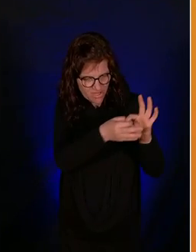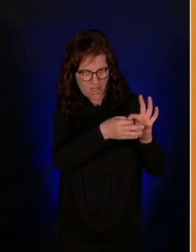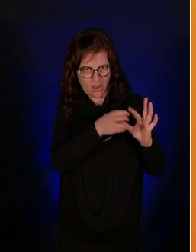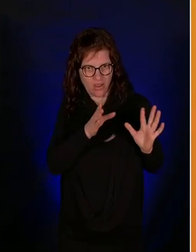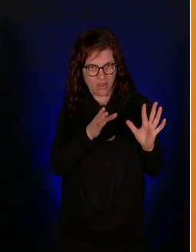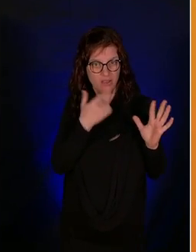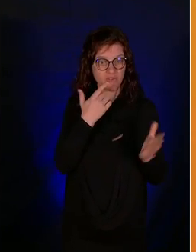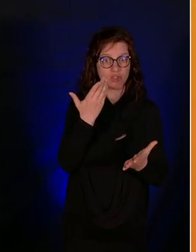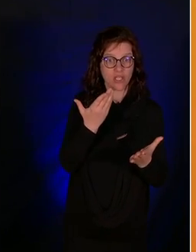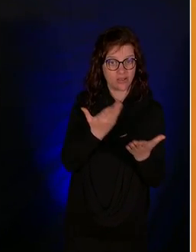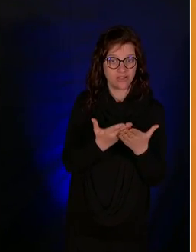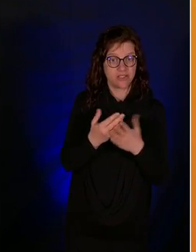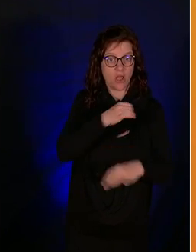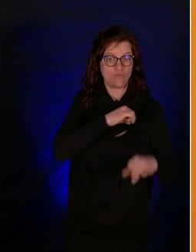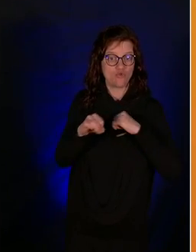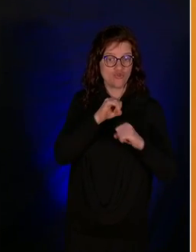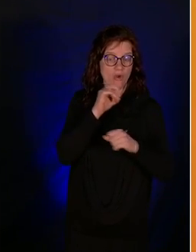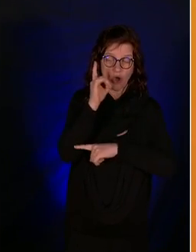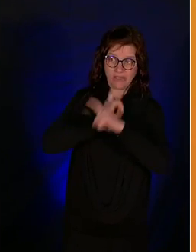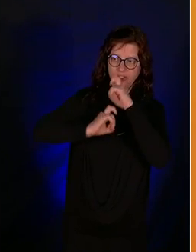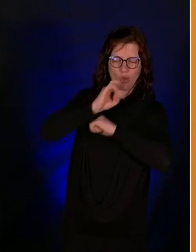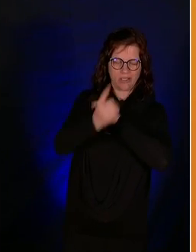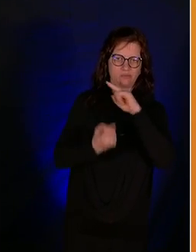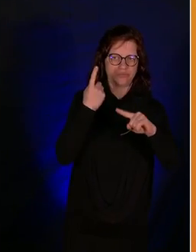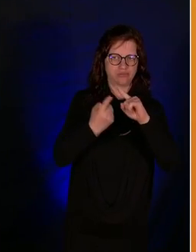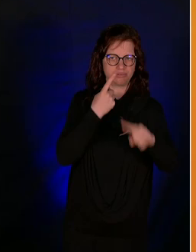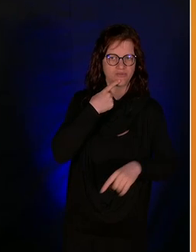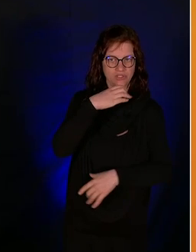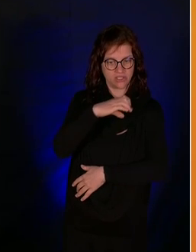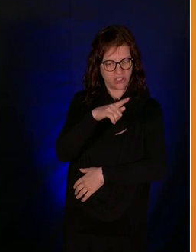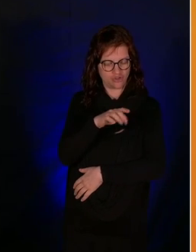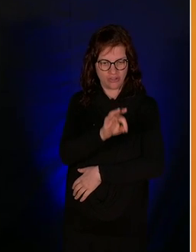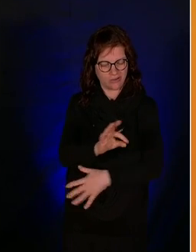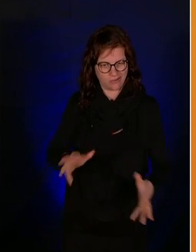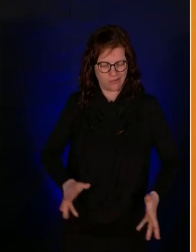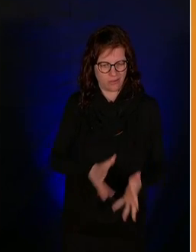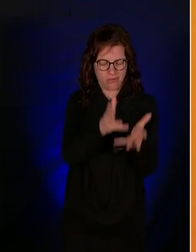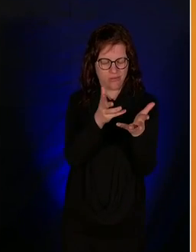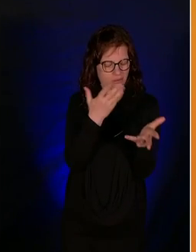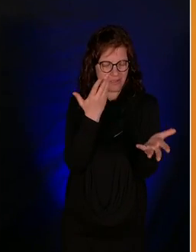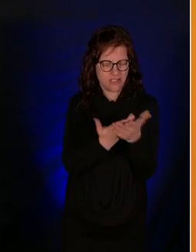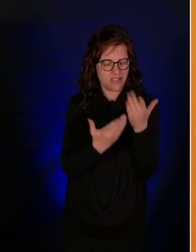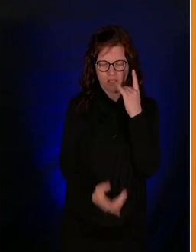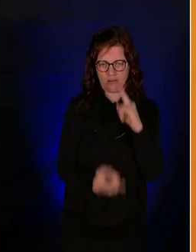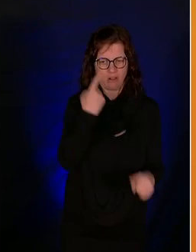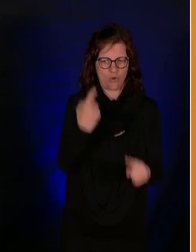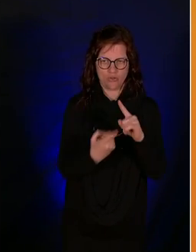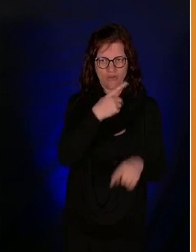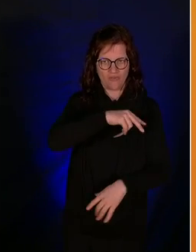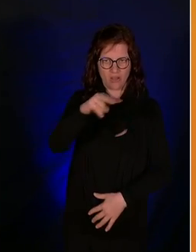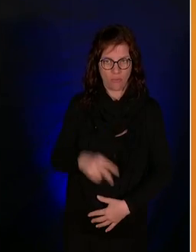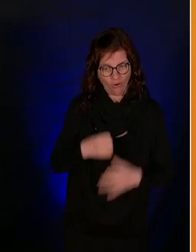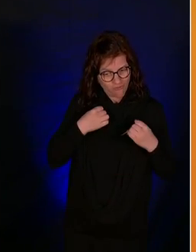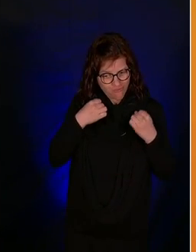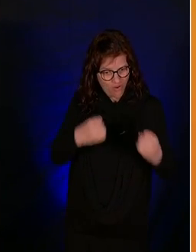mouvement historique qui est essentiellement porté par la CGT, et ça, c'est extrêmement important. On est fort,